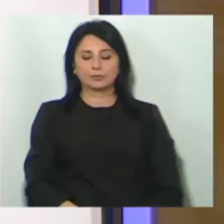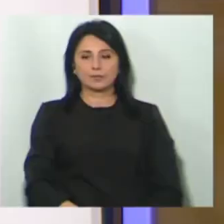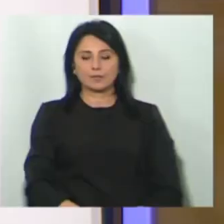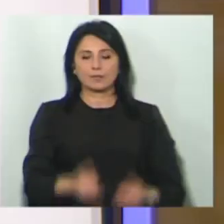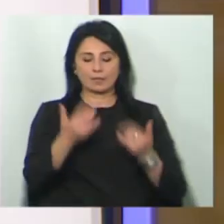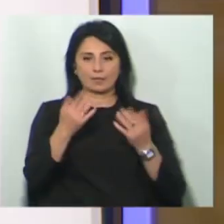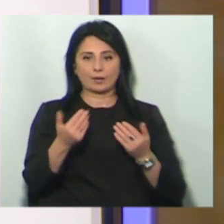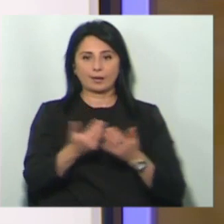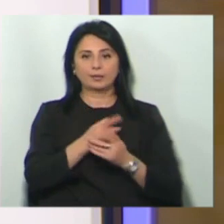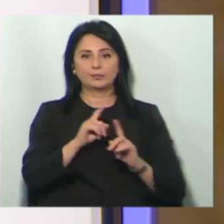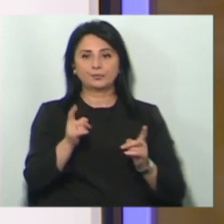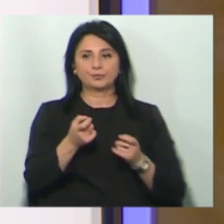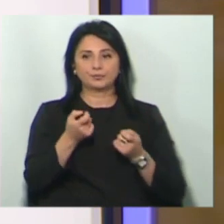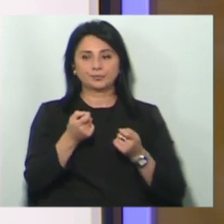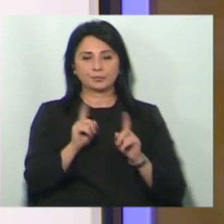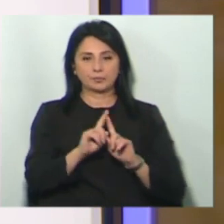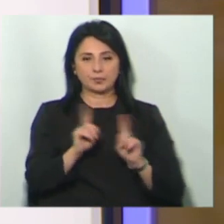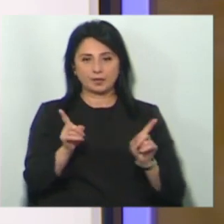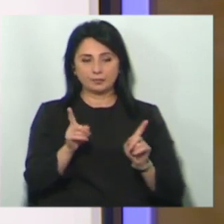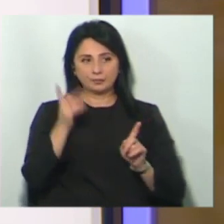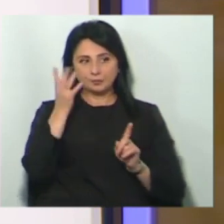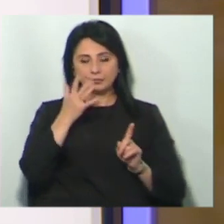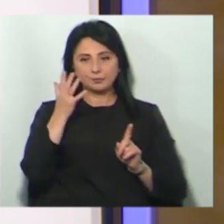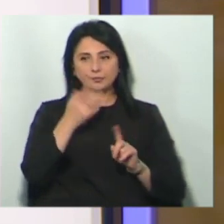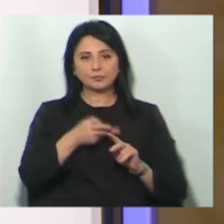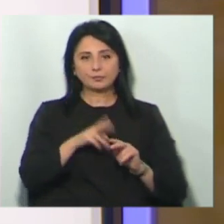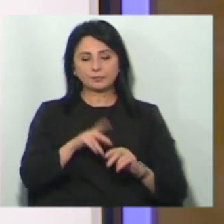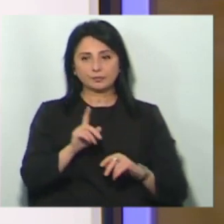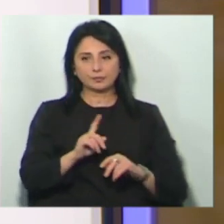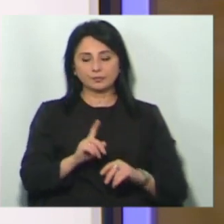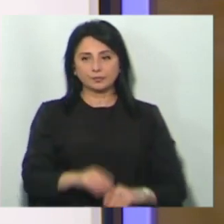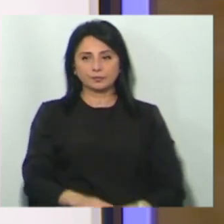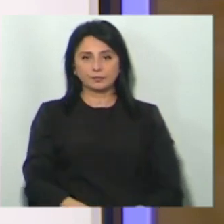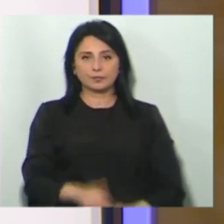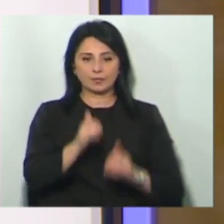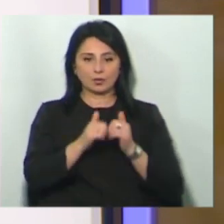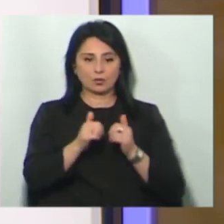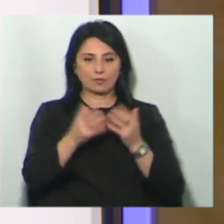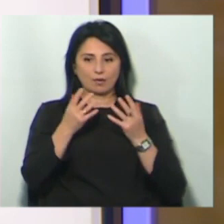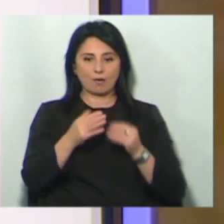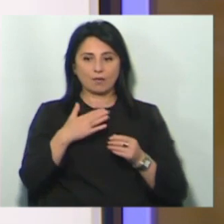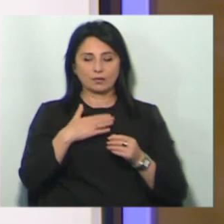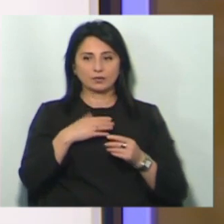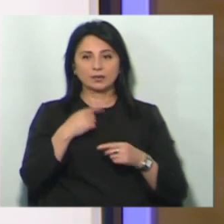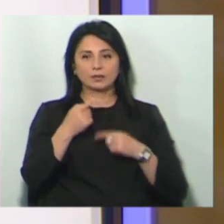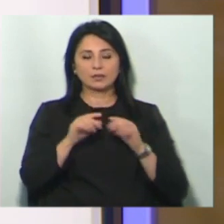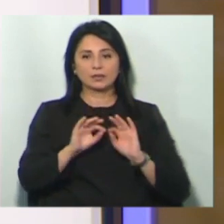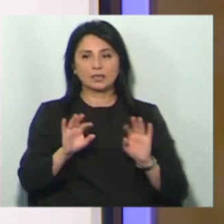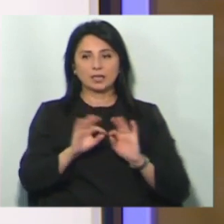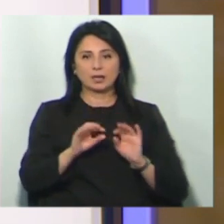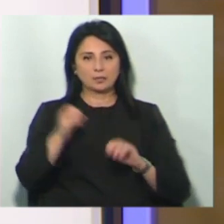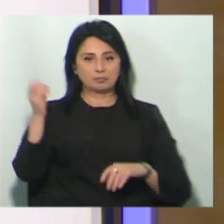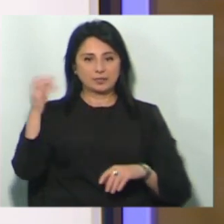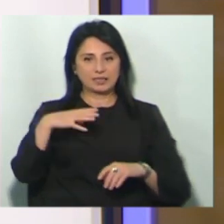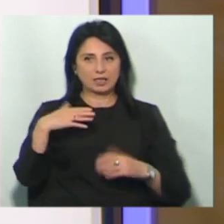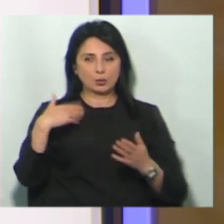Დღევანდელი ჩვენი სიახლე ცოტა არ იყოს უჩვეულოდ მოგეჩვენებად, იმიტომ რომ ყოველდღიურად ჩვენი საუბარი